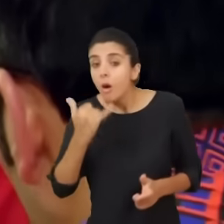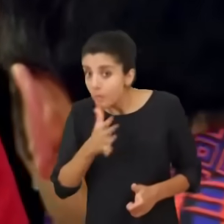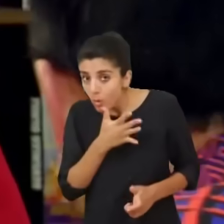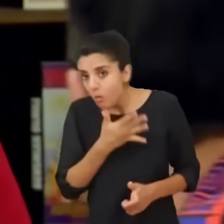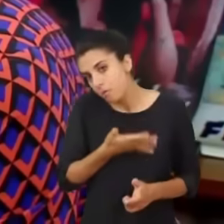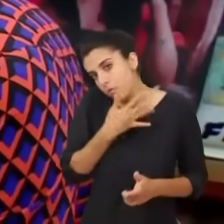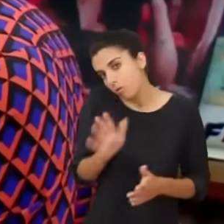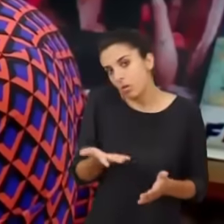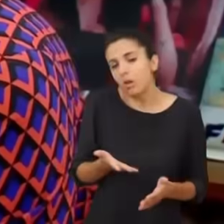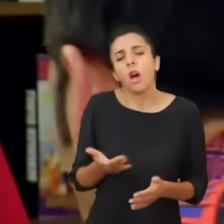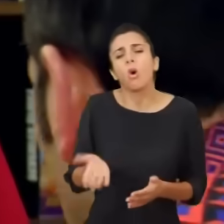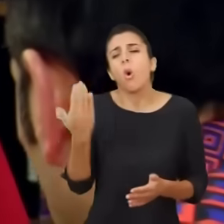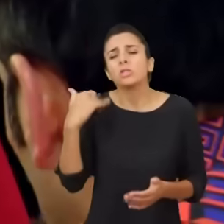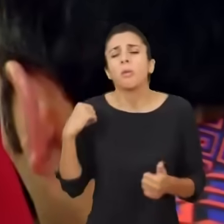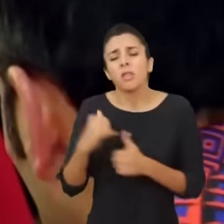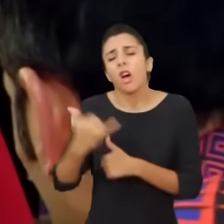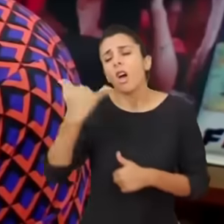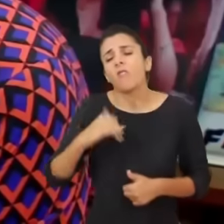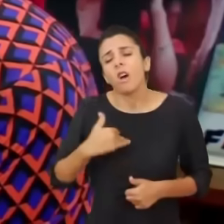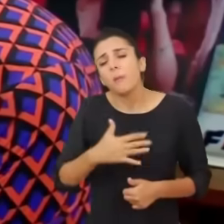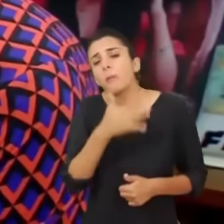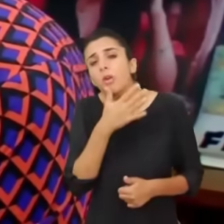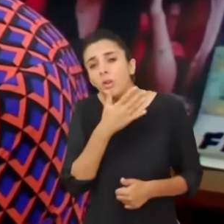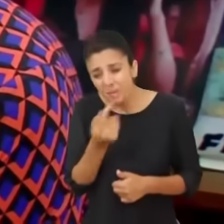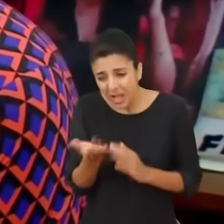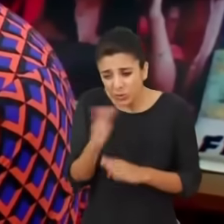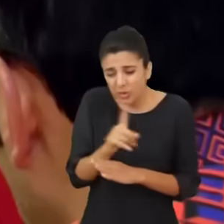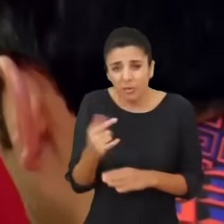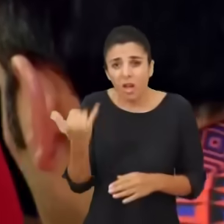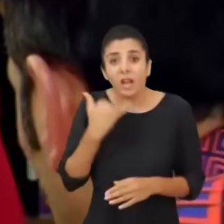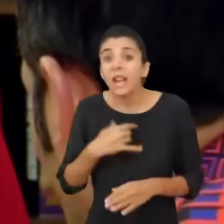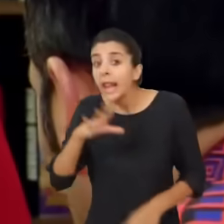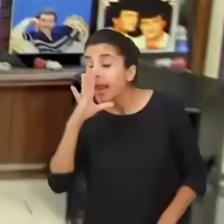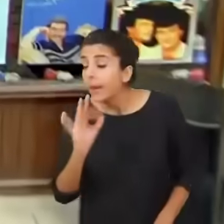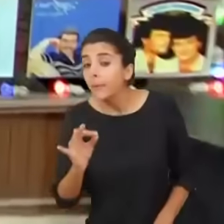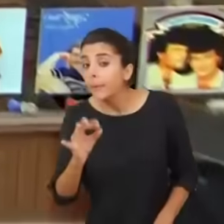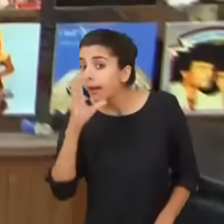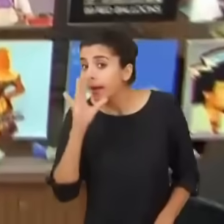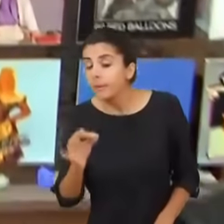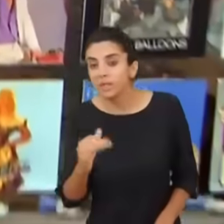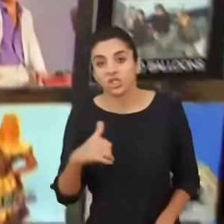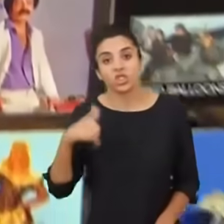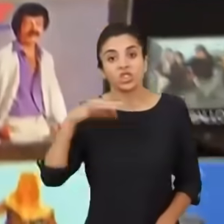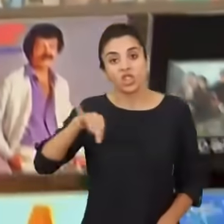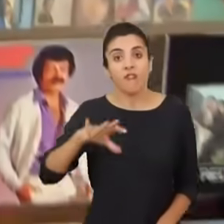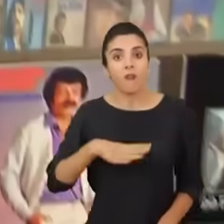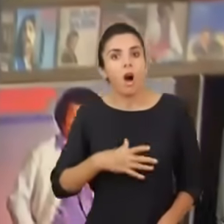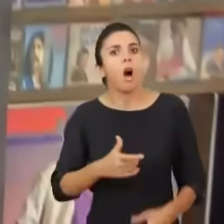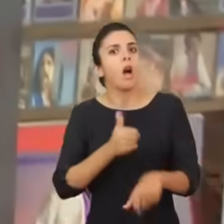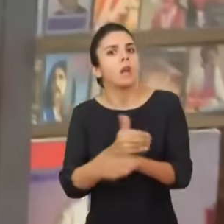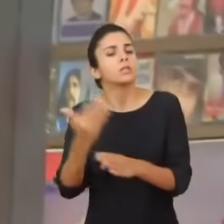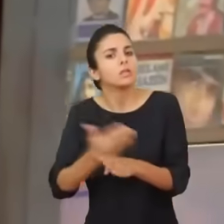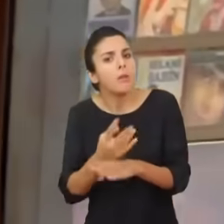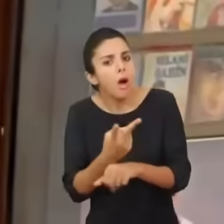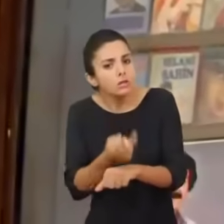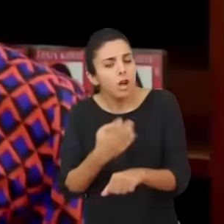biliyorsun? Açsana şu telefonu. Kim de aramıştı ya? Kim aramıştı? İşte demin arayan. Ama kim? Çaylar geldi. Ah, nerede kaldın oğlum ya?